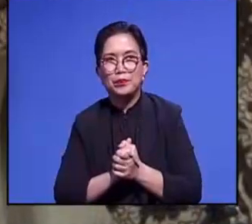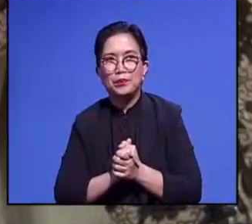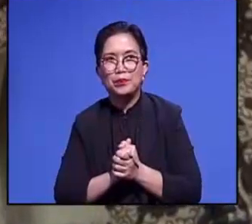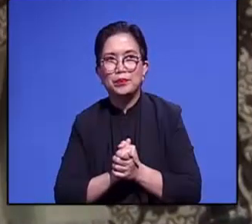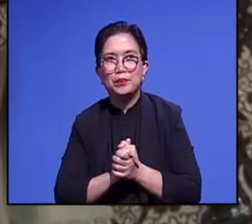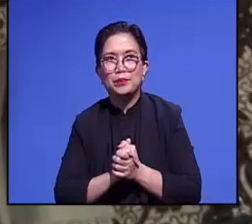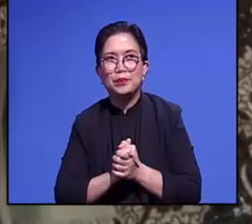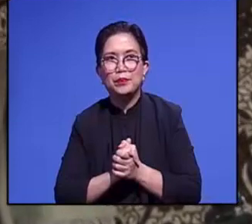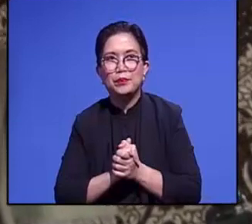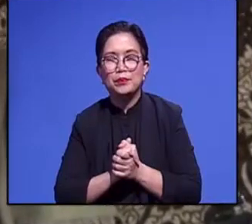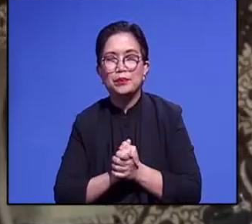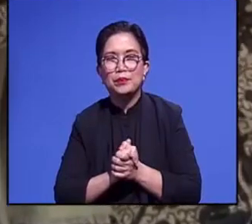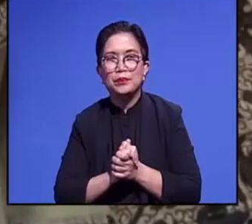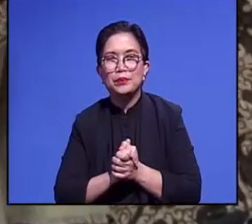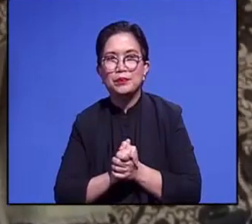Timur hai hai